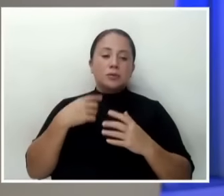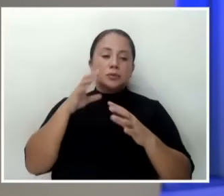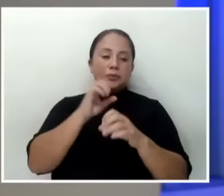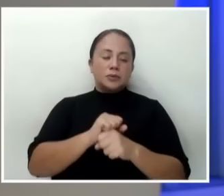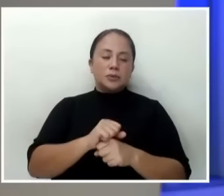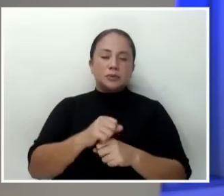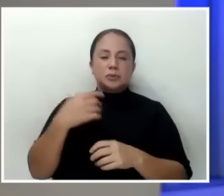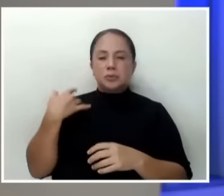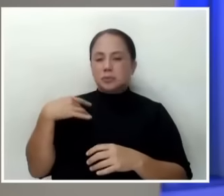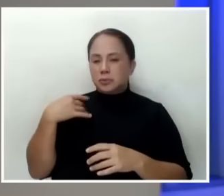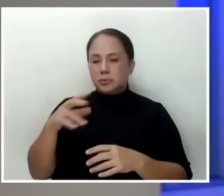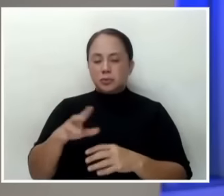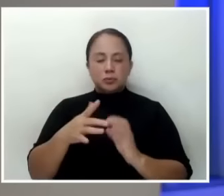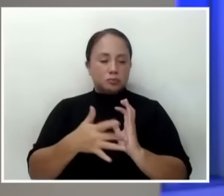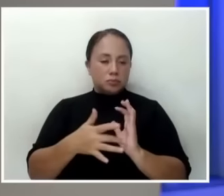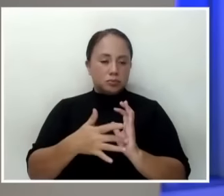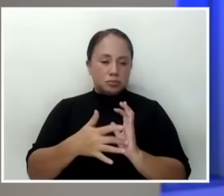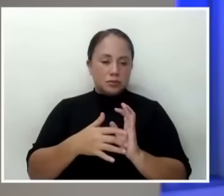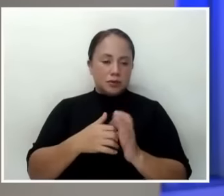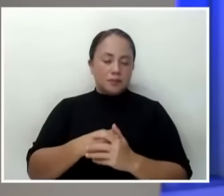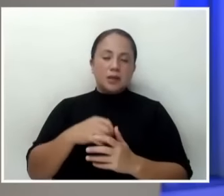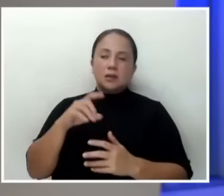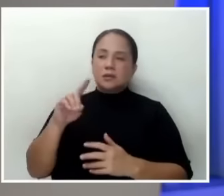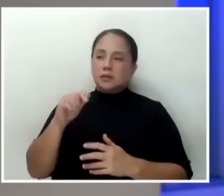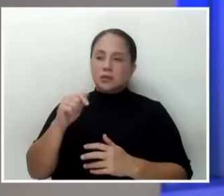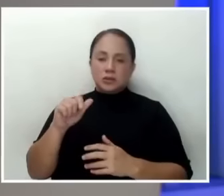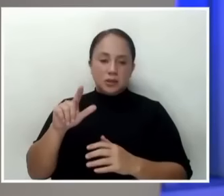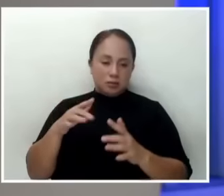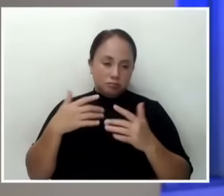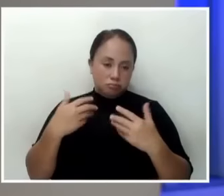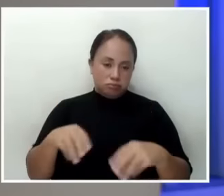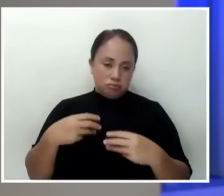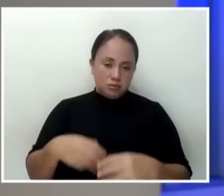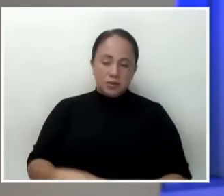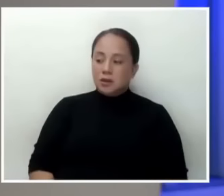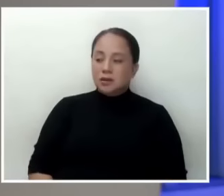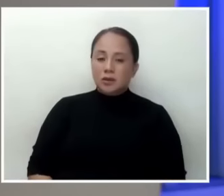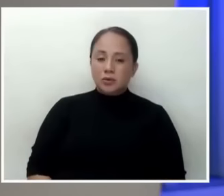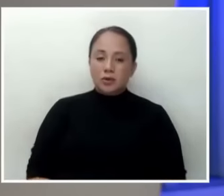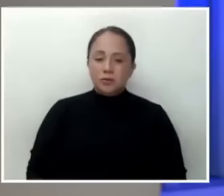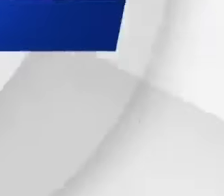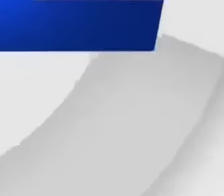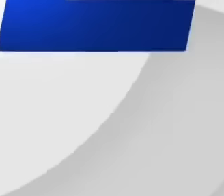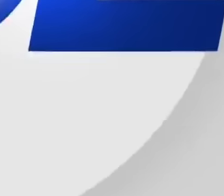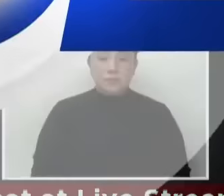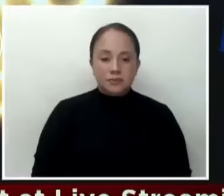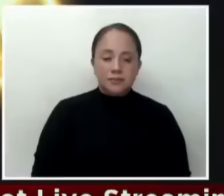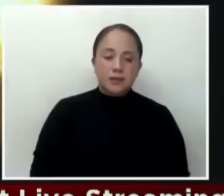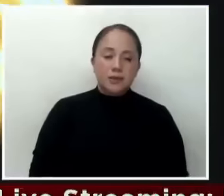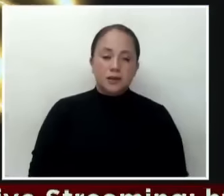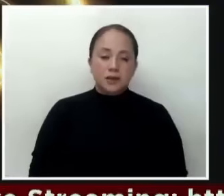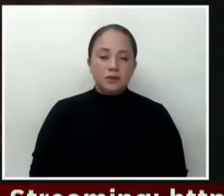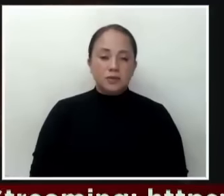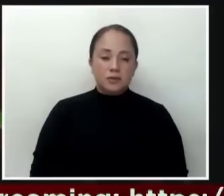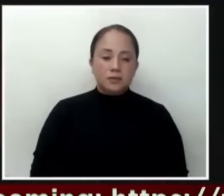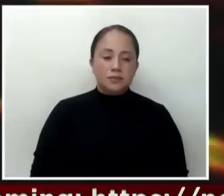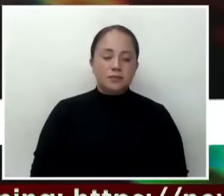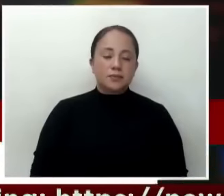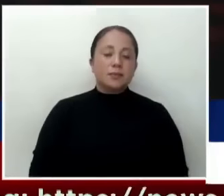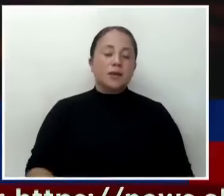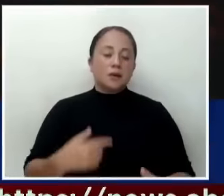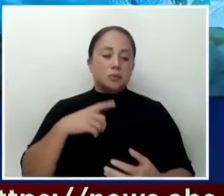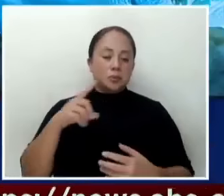at teknolohiya pagdating sa digital marketing. Nagpapatrol, Jackie Pascual. Sa mabilis na